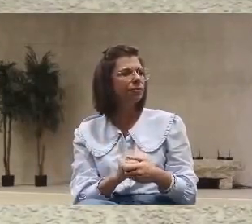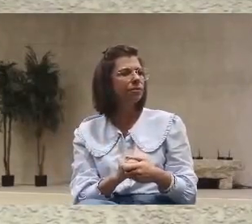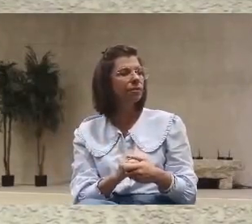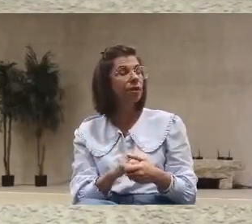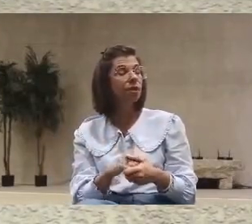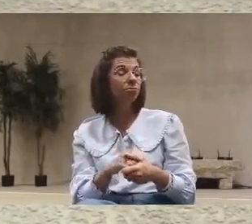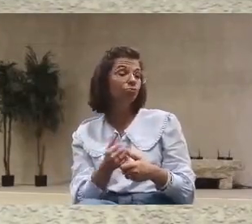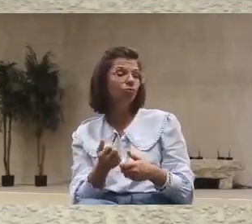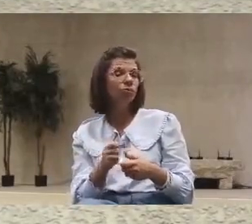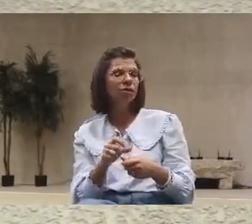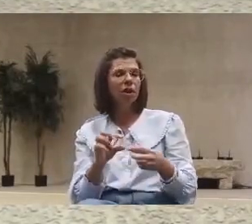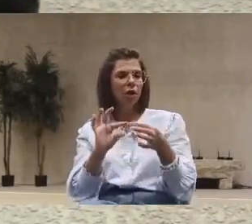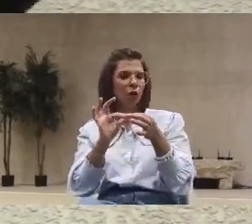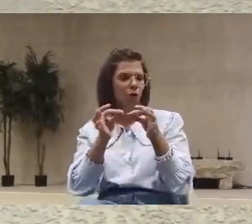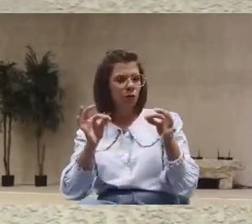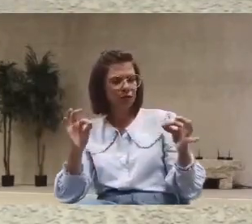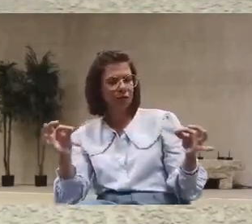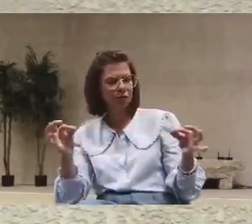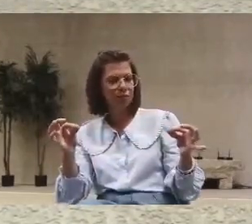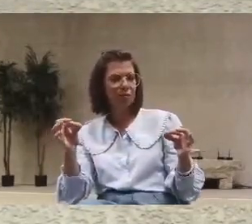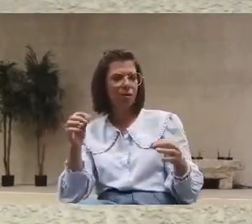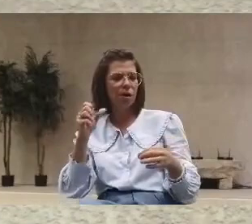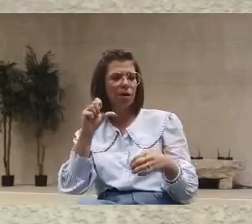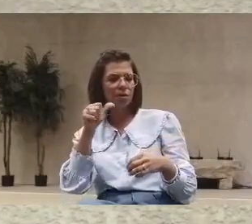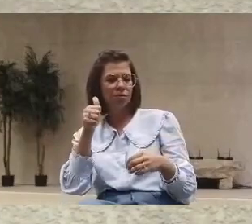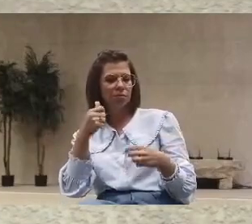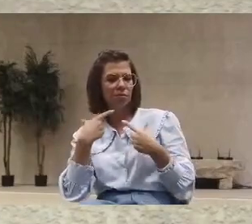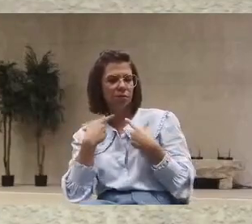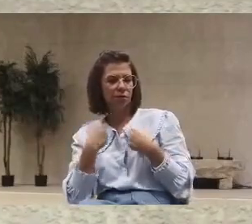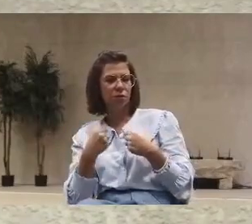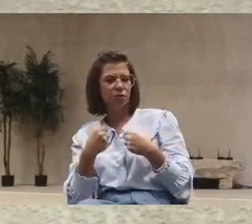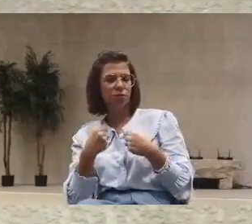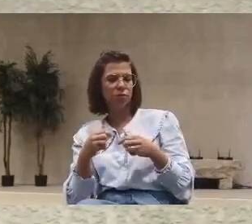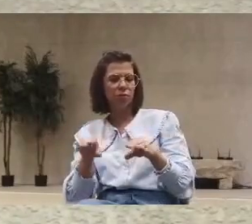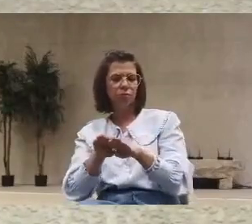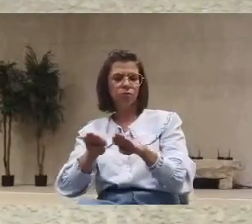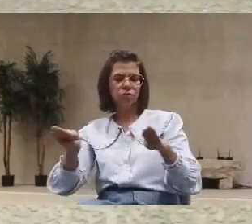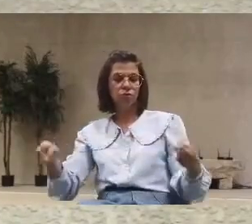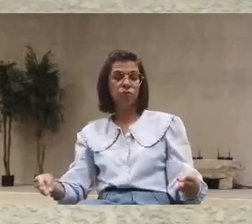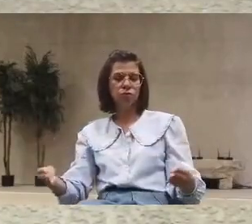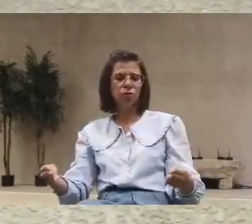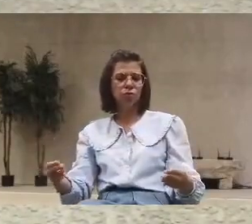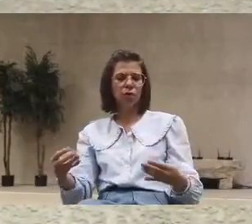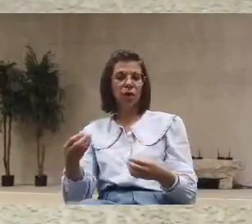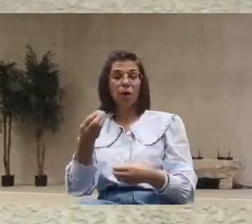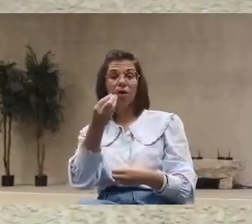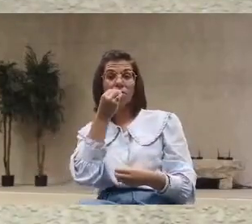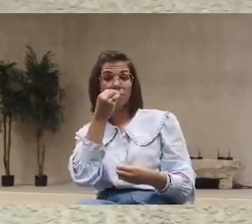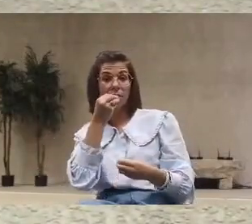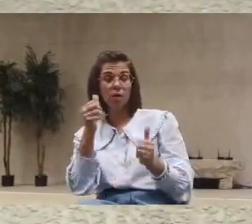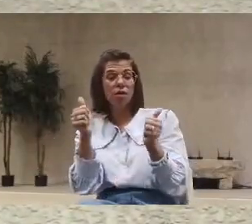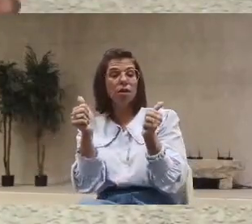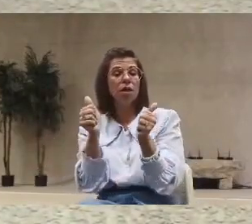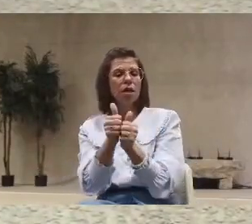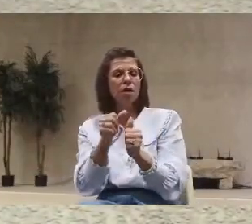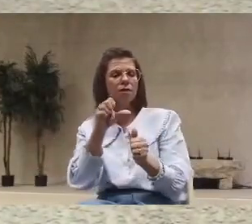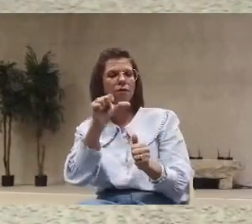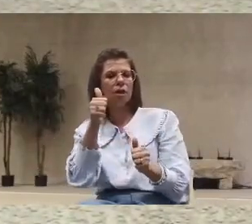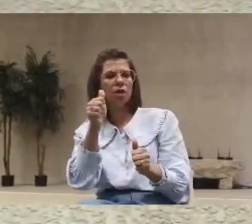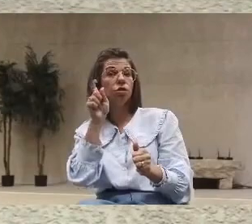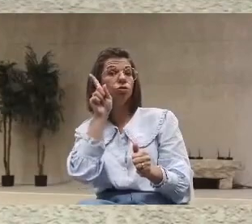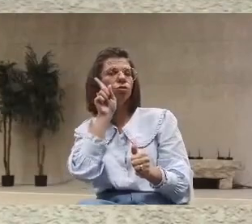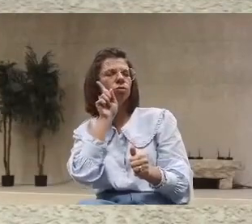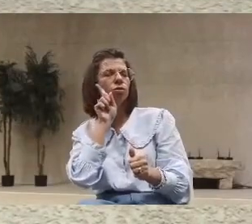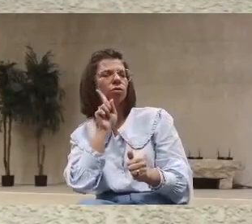chez une dame une politique de haut rang une personne influente et une vieille